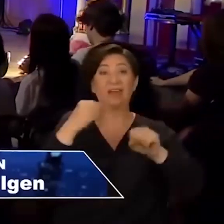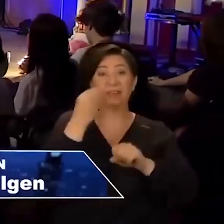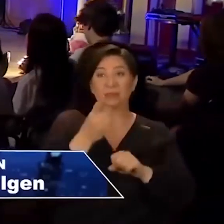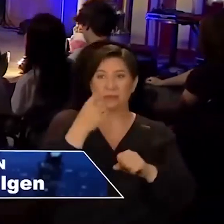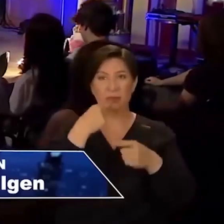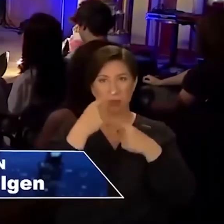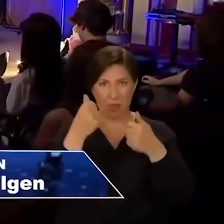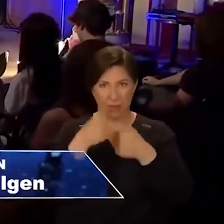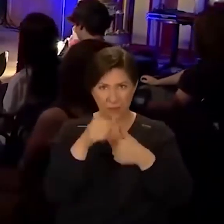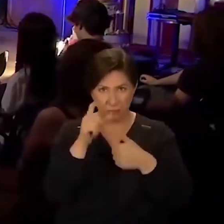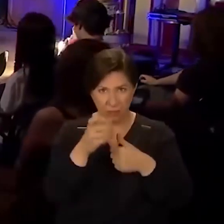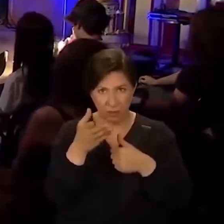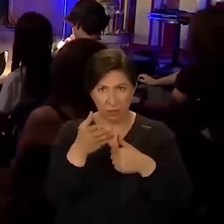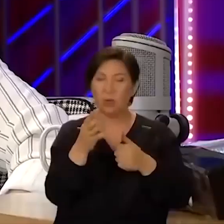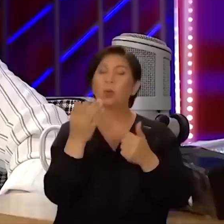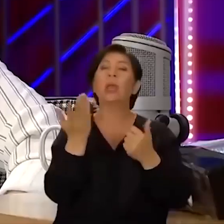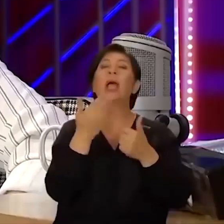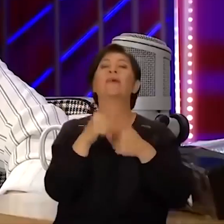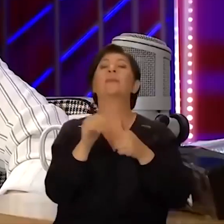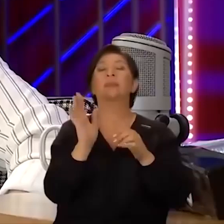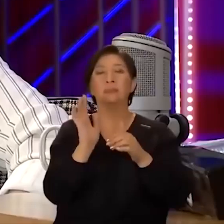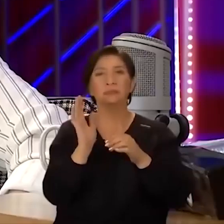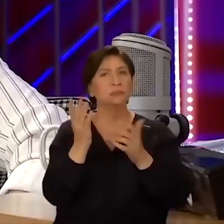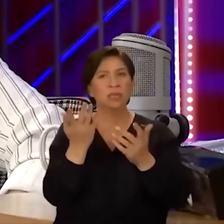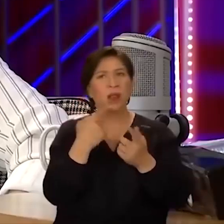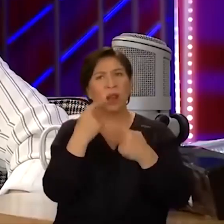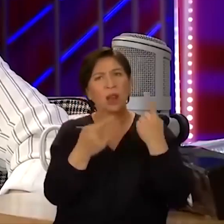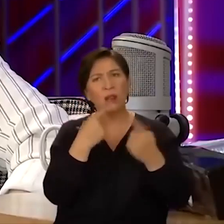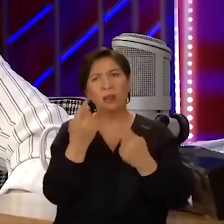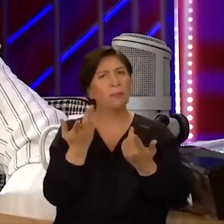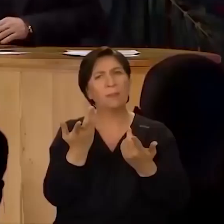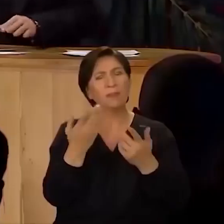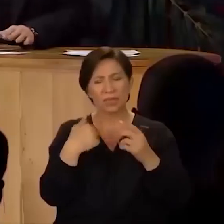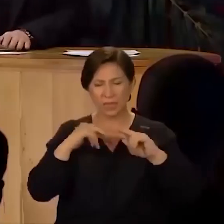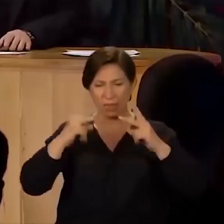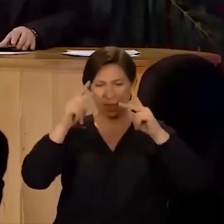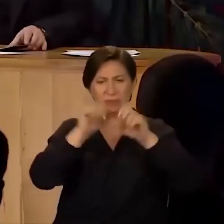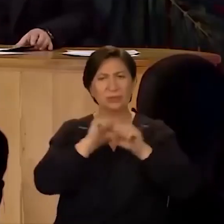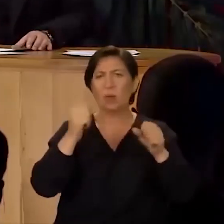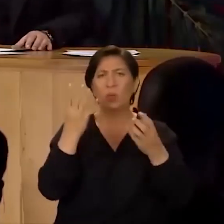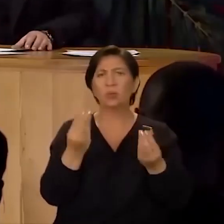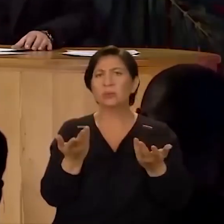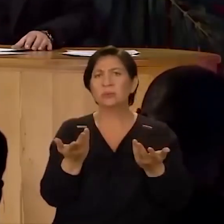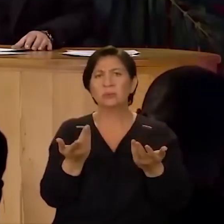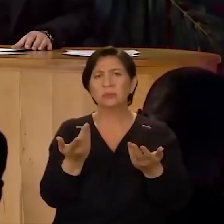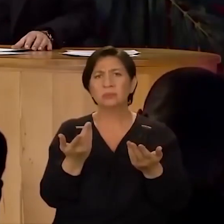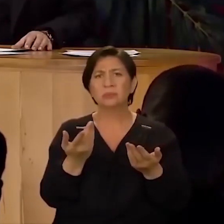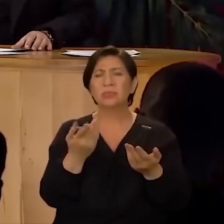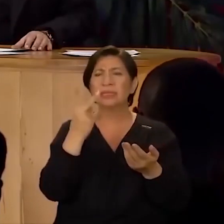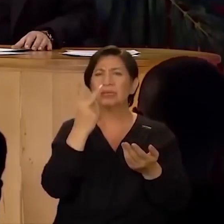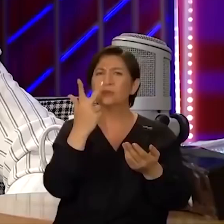verirsin gibi başkası evlendi bu çağrıyla yoksa evlenmedin hiç böyle bir şey söylüyorsun kariyerine zarar veriyor yani